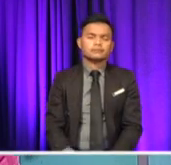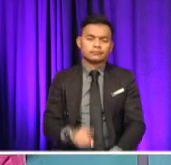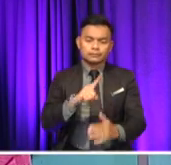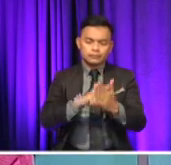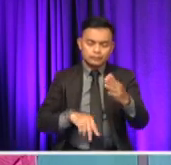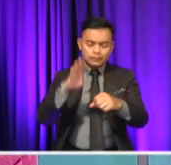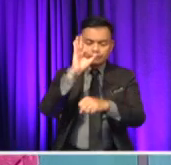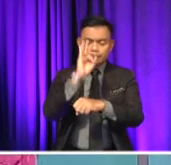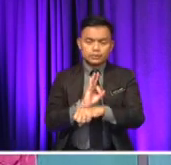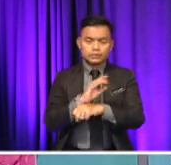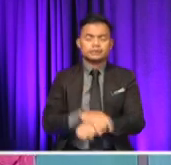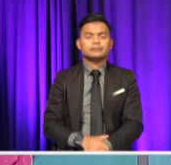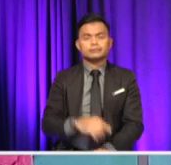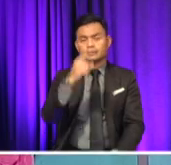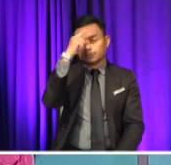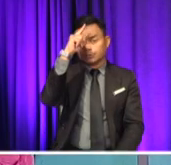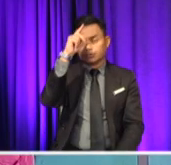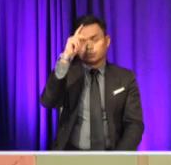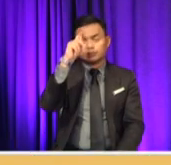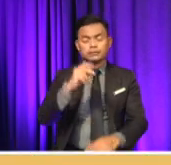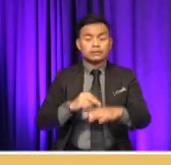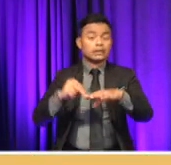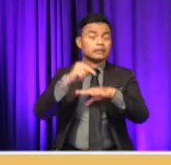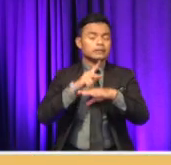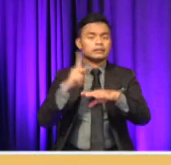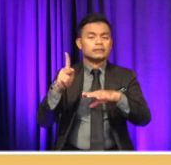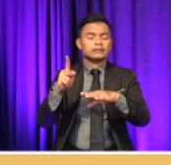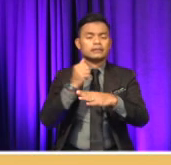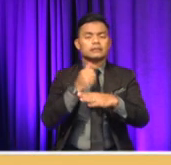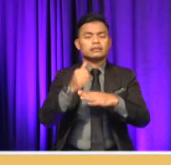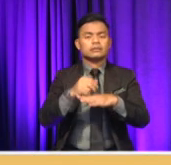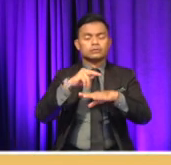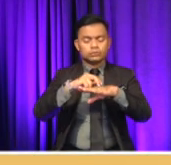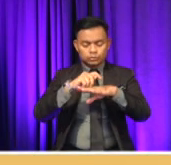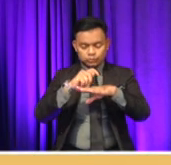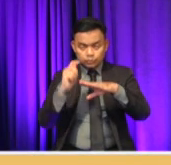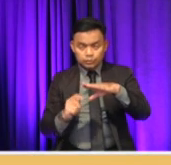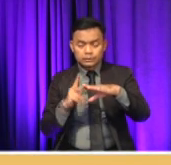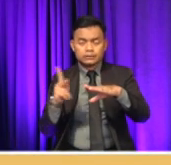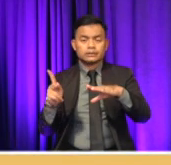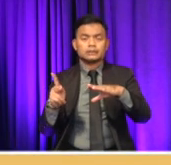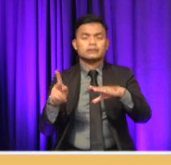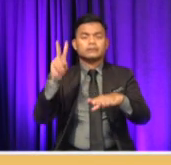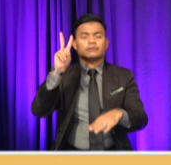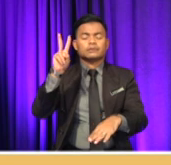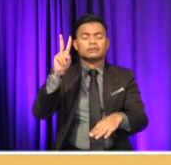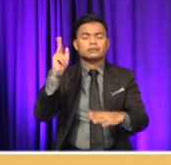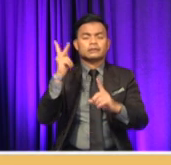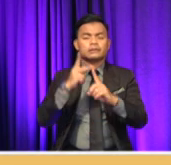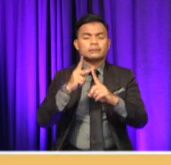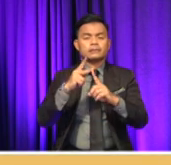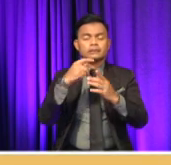dia berfungsi untuk naikkan ataupun turunkan voltan kepada nilai yang dikehendaki